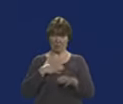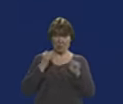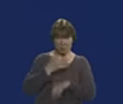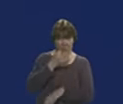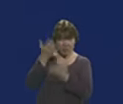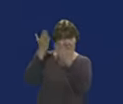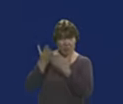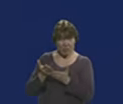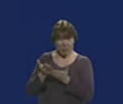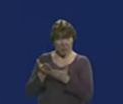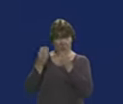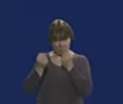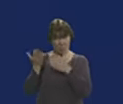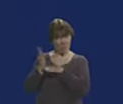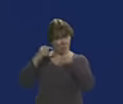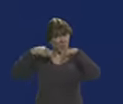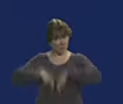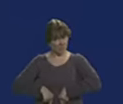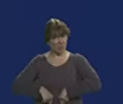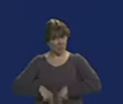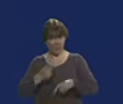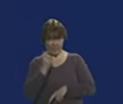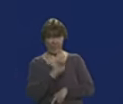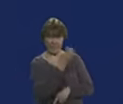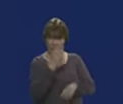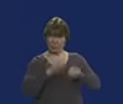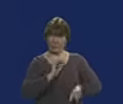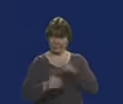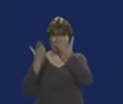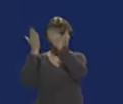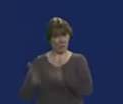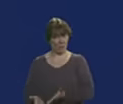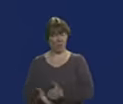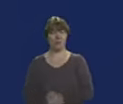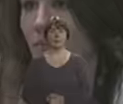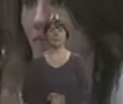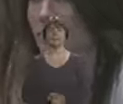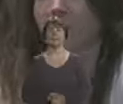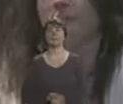est indigne d'être le représentant de la République française.